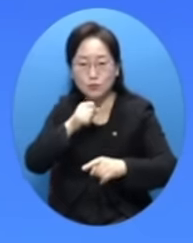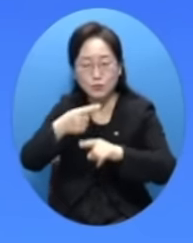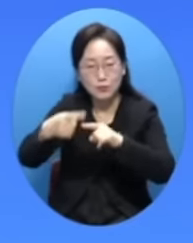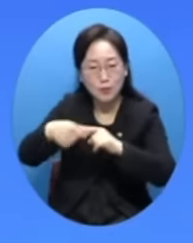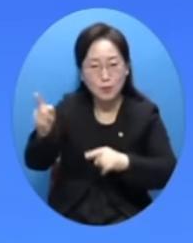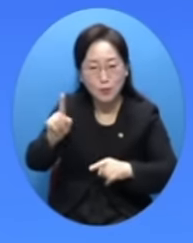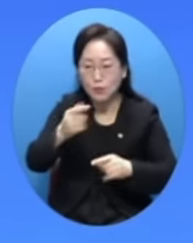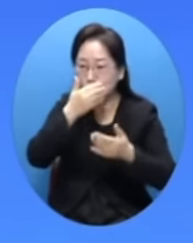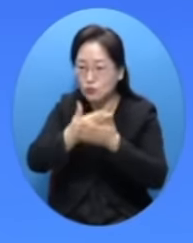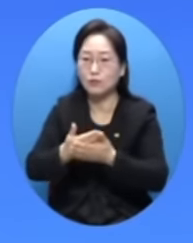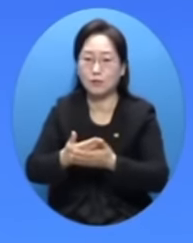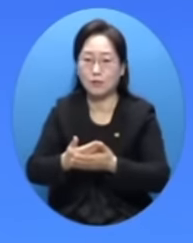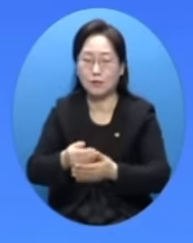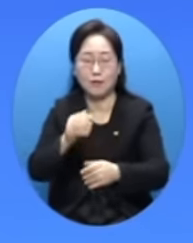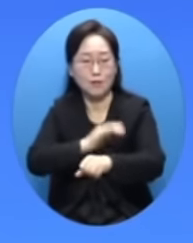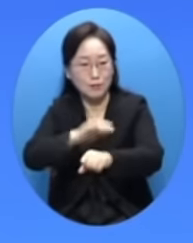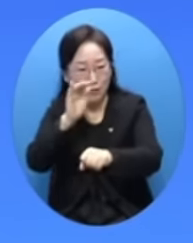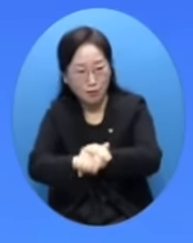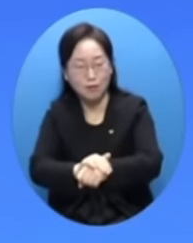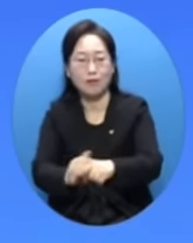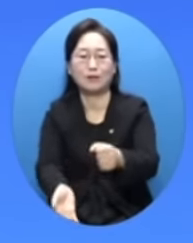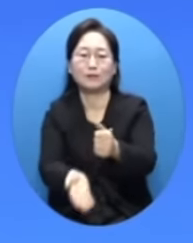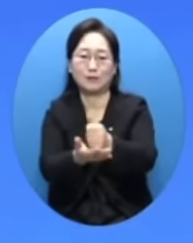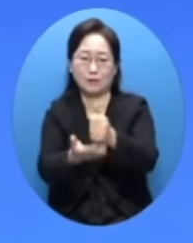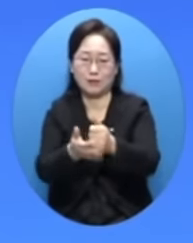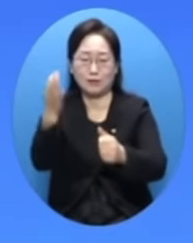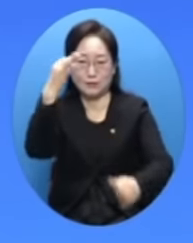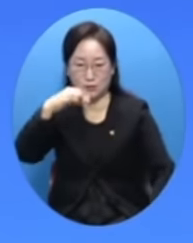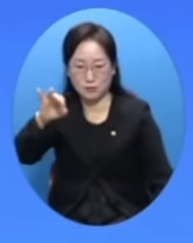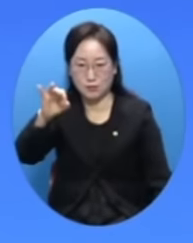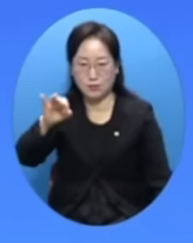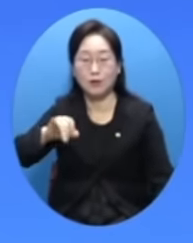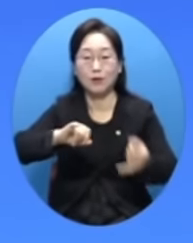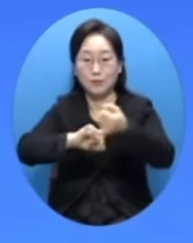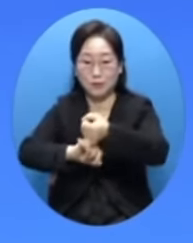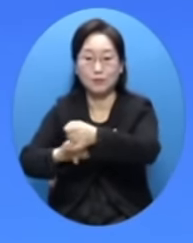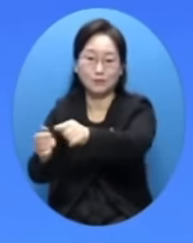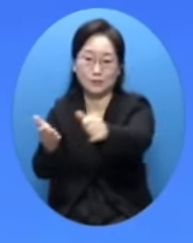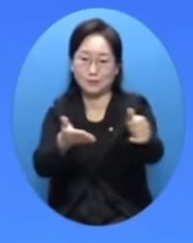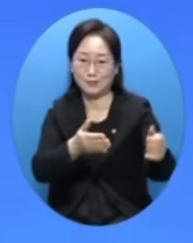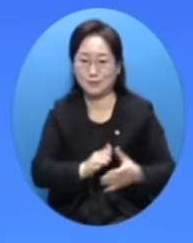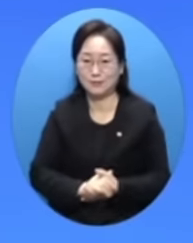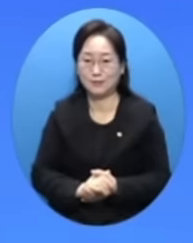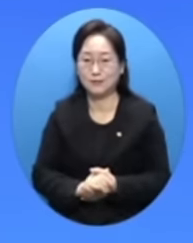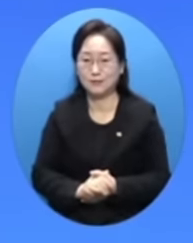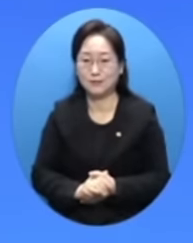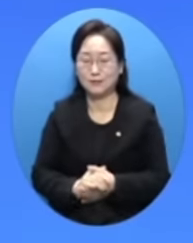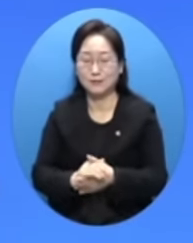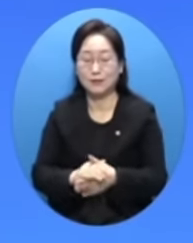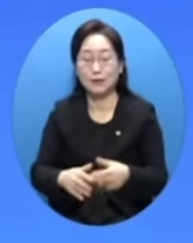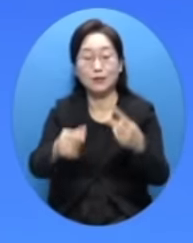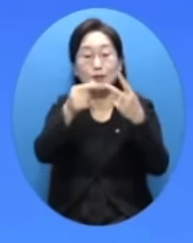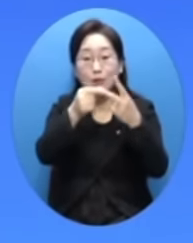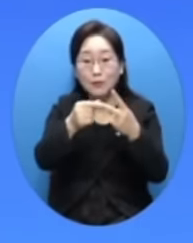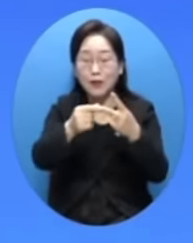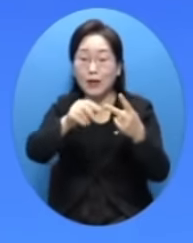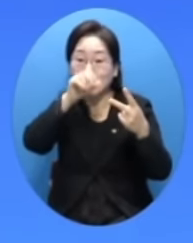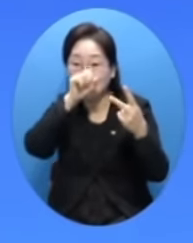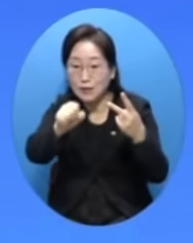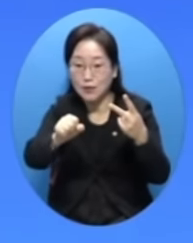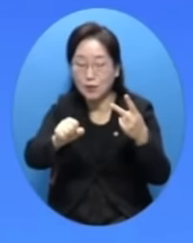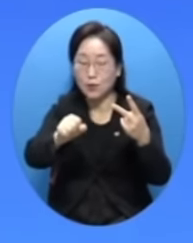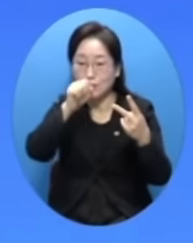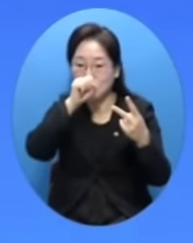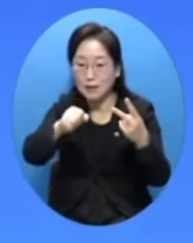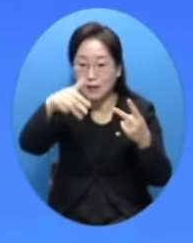것입니다 잘하였도다 이렇게 하나님께 인정받는 여러분 모두가 되기를 바랍니다 아멘 그다음에 착하고고 하는 칭찬이 나옵니다